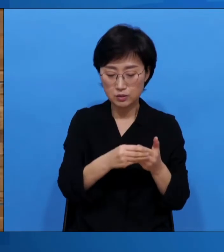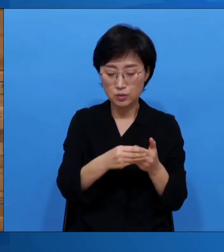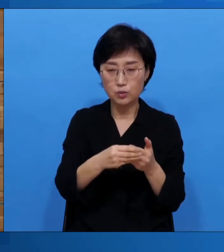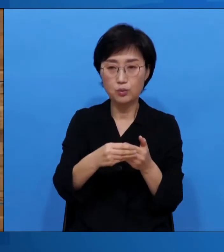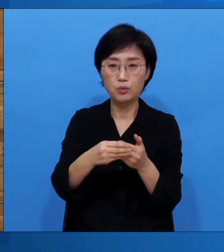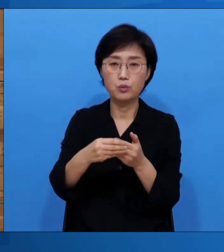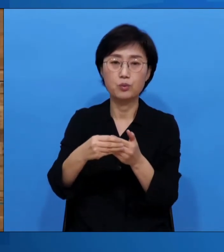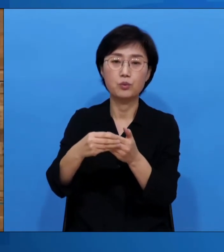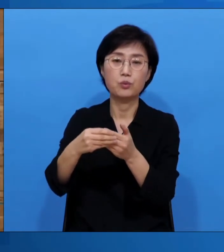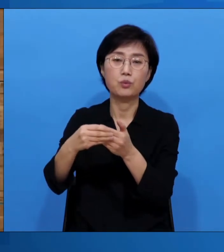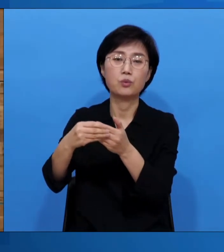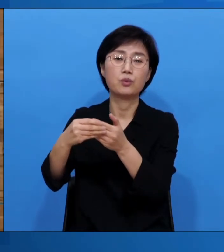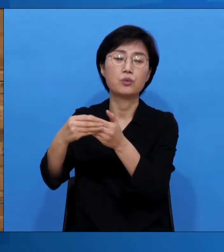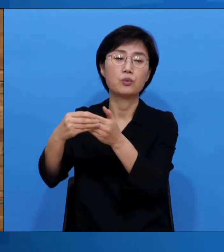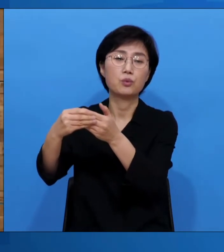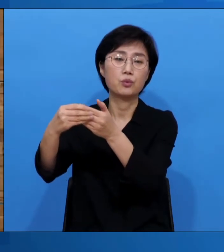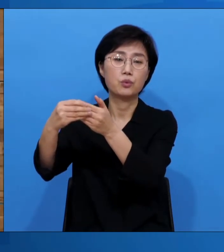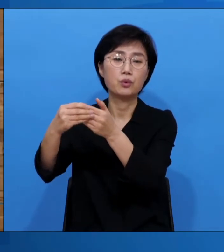인도하시니